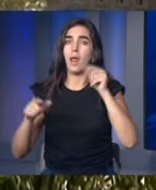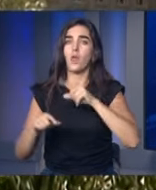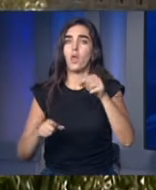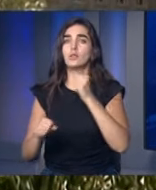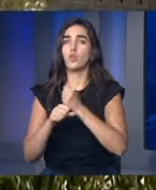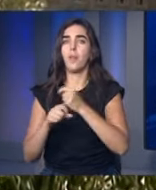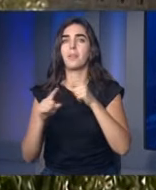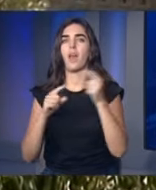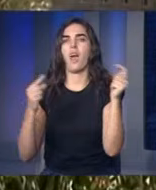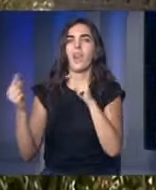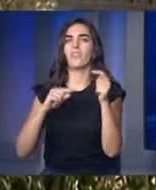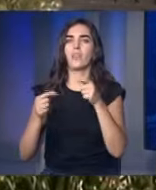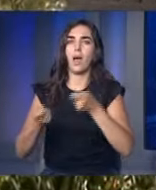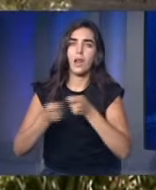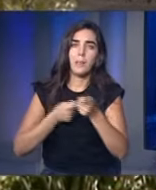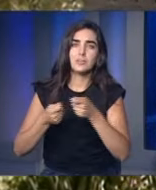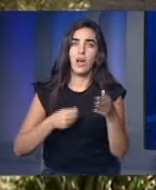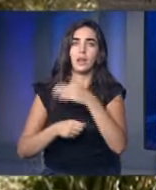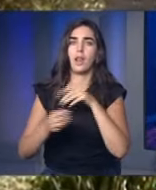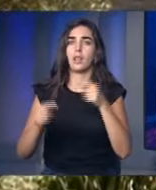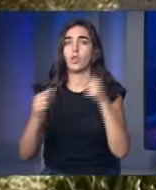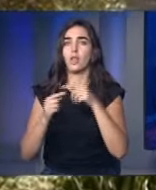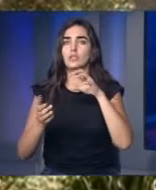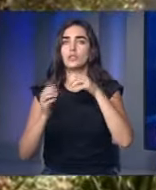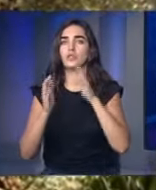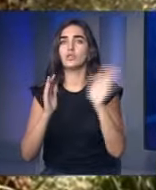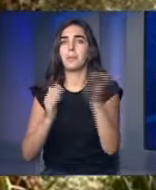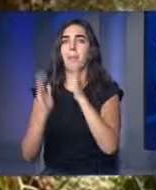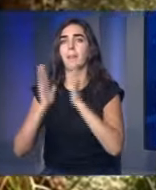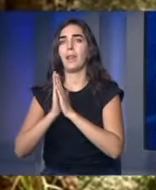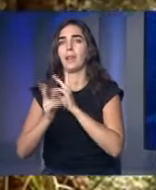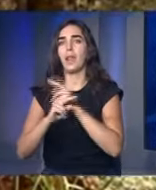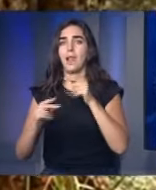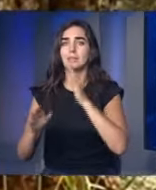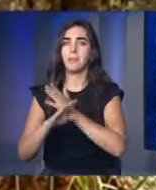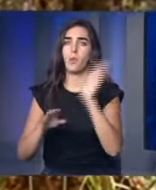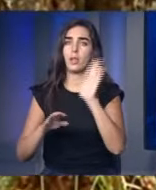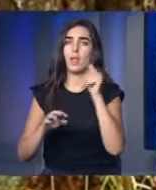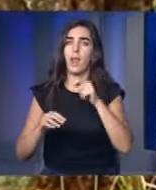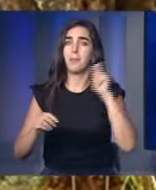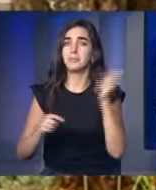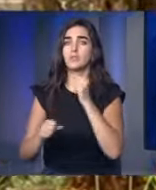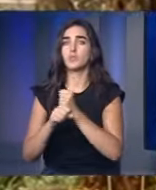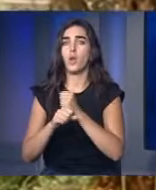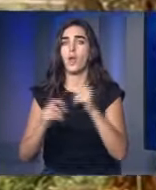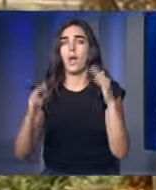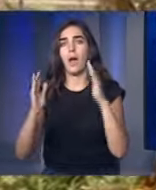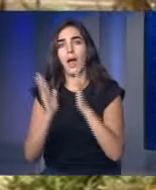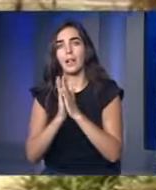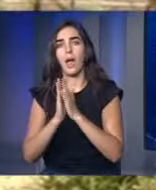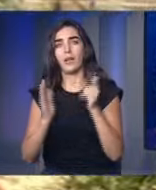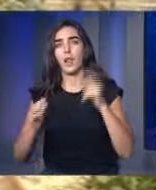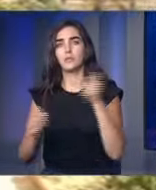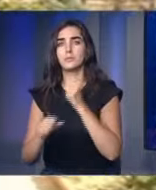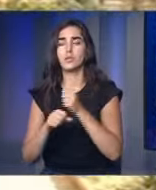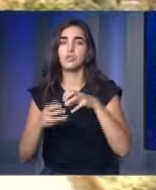بيان أعلنت فيه إدانتها لكل أعمال العنف والاعتداءات ضد جميع المدنيين، ودعت إلى الوقف